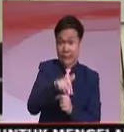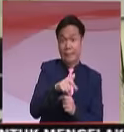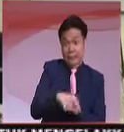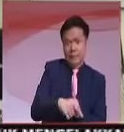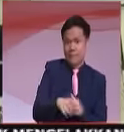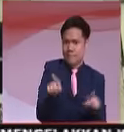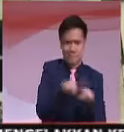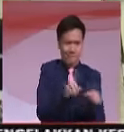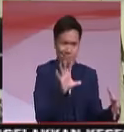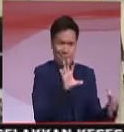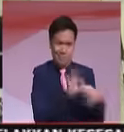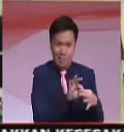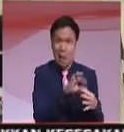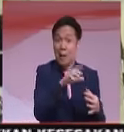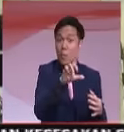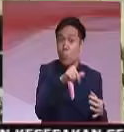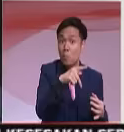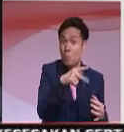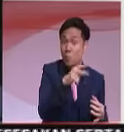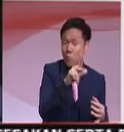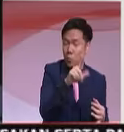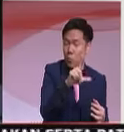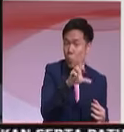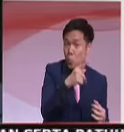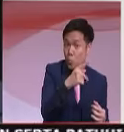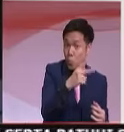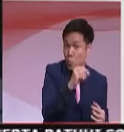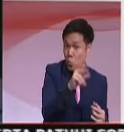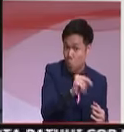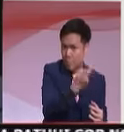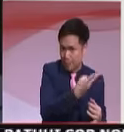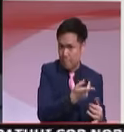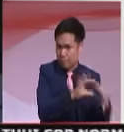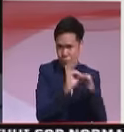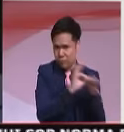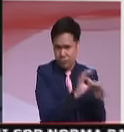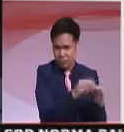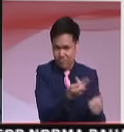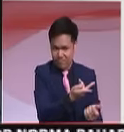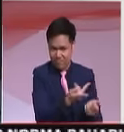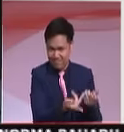ditempat dan Tari sama Hai publik